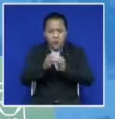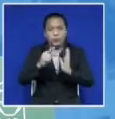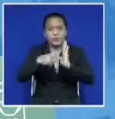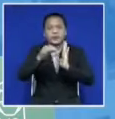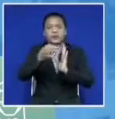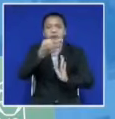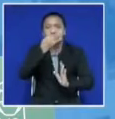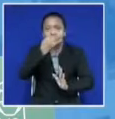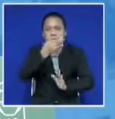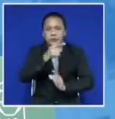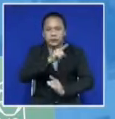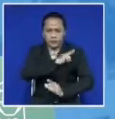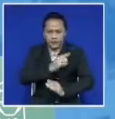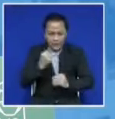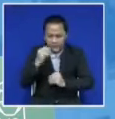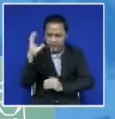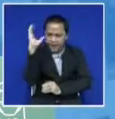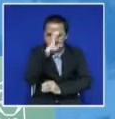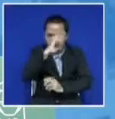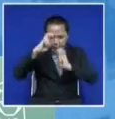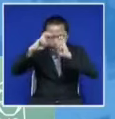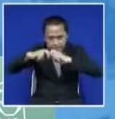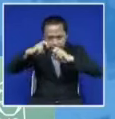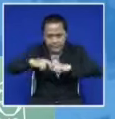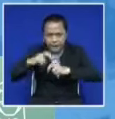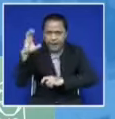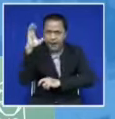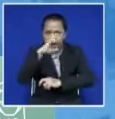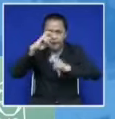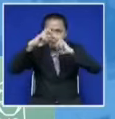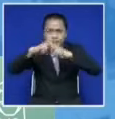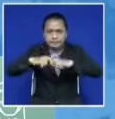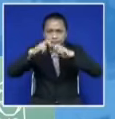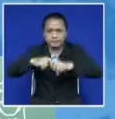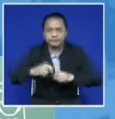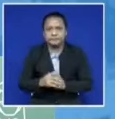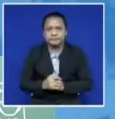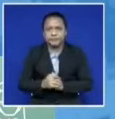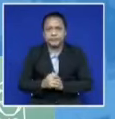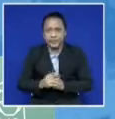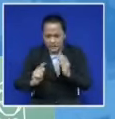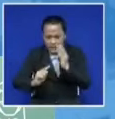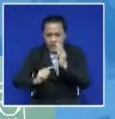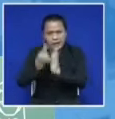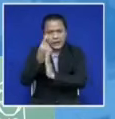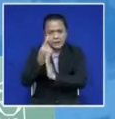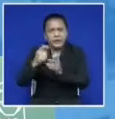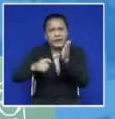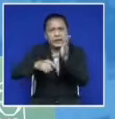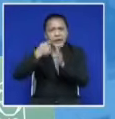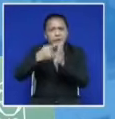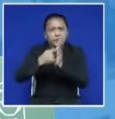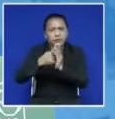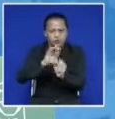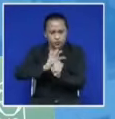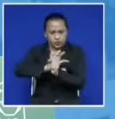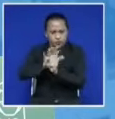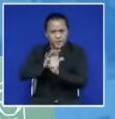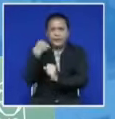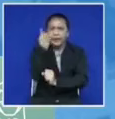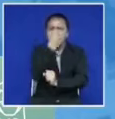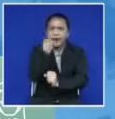ะครับก็ได้พยายามค้นหานะครับที่ว่าต้นเชื้อหรือว่าสาเหตุการติดเชื้อต่าง